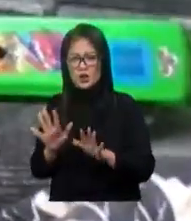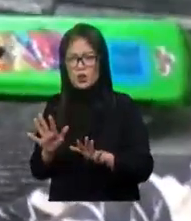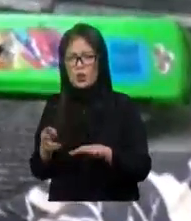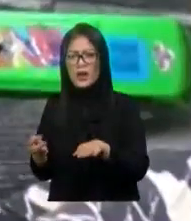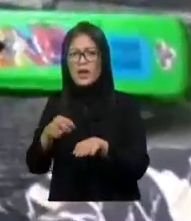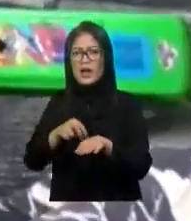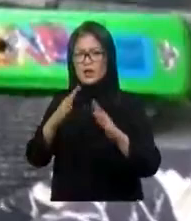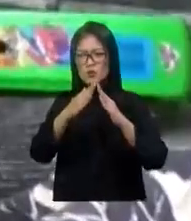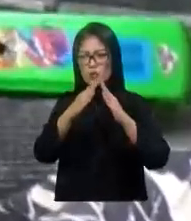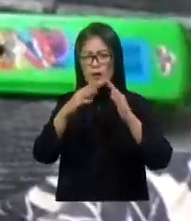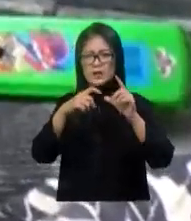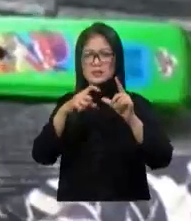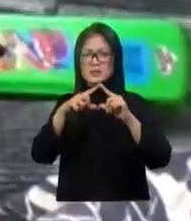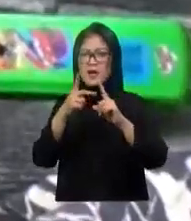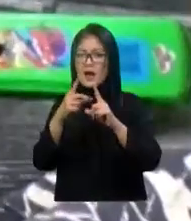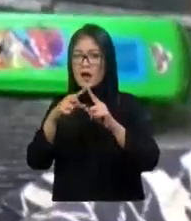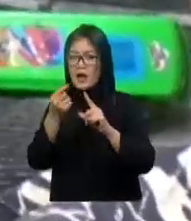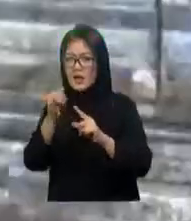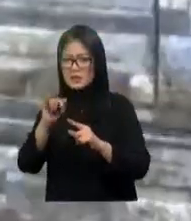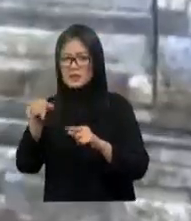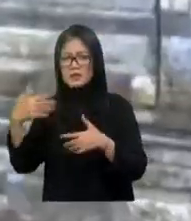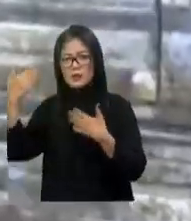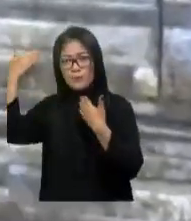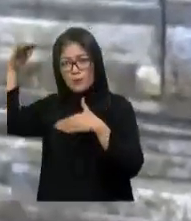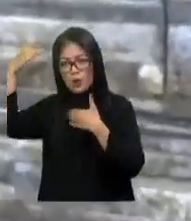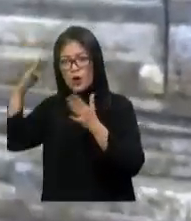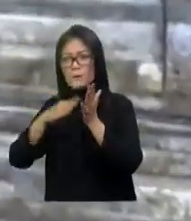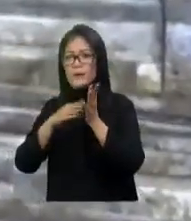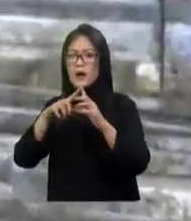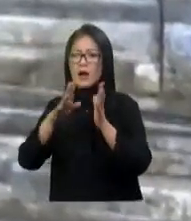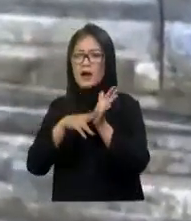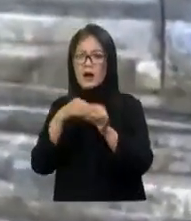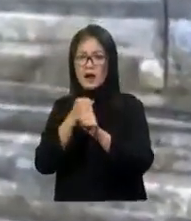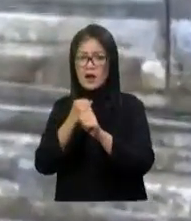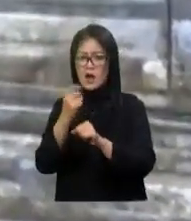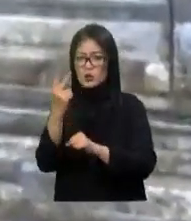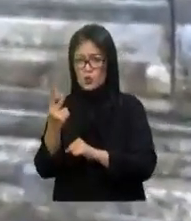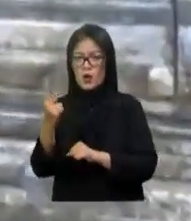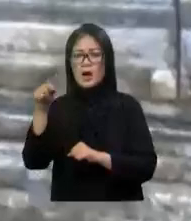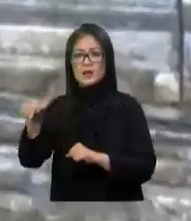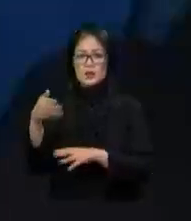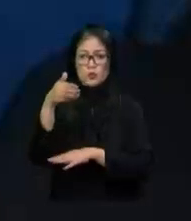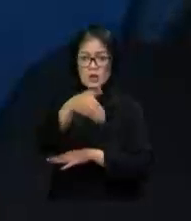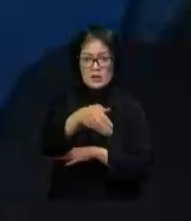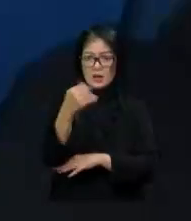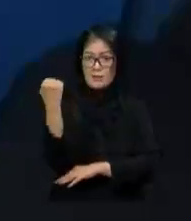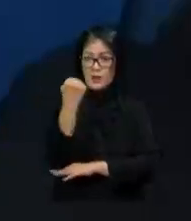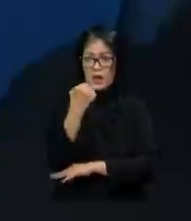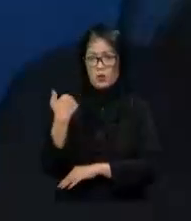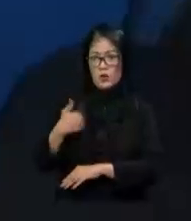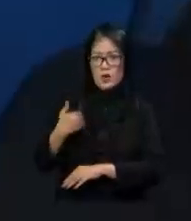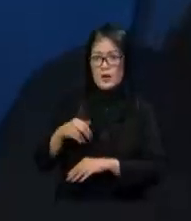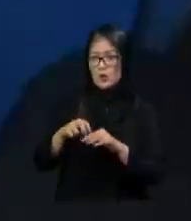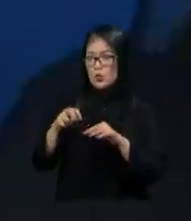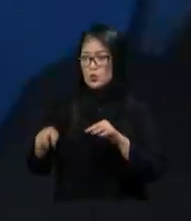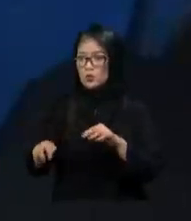minta diantarkan ke sebuah pusat perbelanjaan di Mangga II. Namun sesampainya di lokasi pelaku justru tak mau turun dan meminta diantar ke